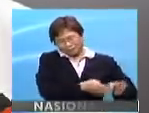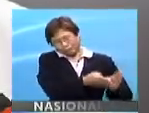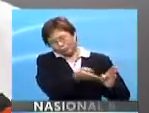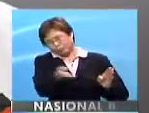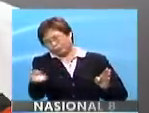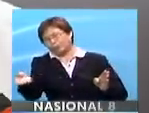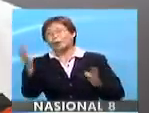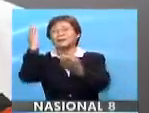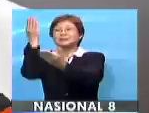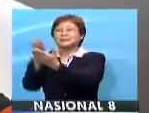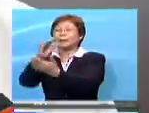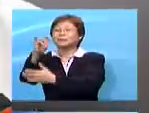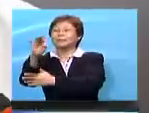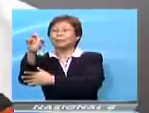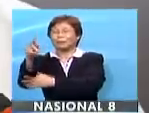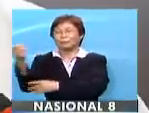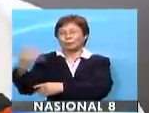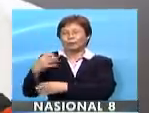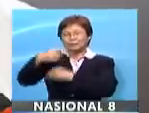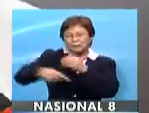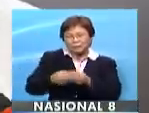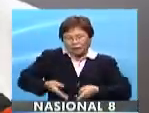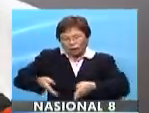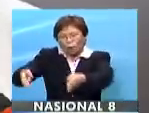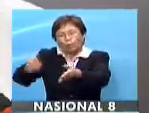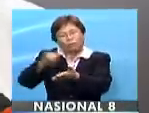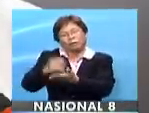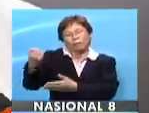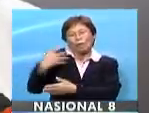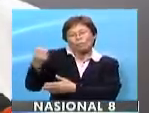berita-berita terkini perkembangan berkenaan dengan laluan sepanjang itu sama ada